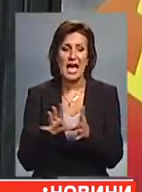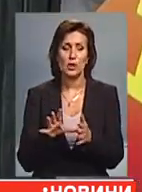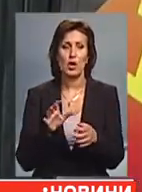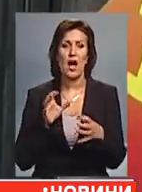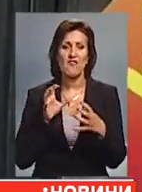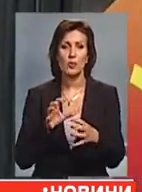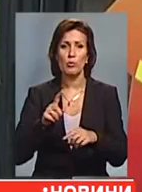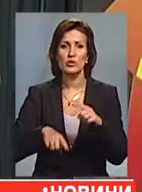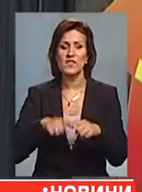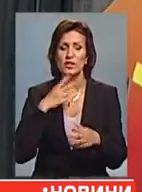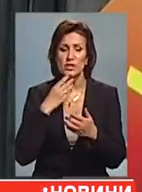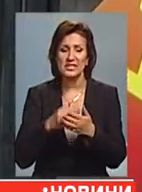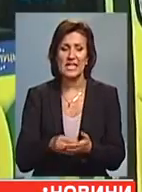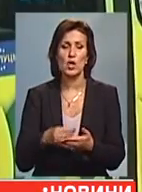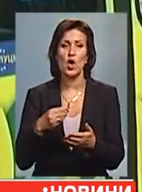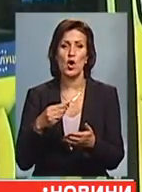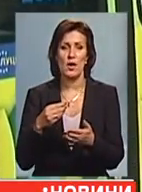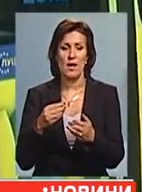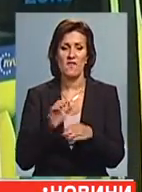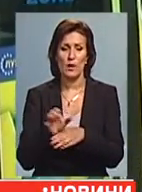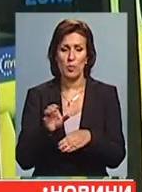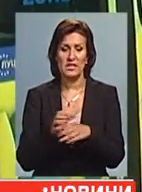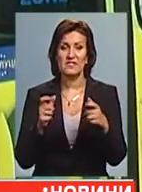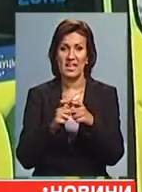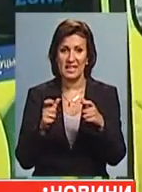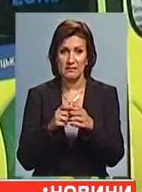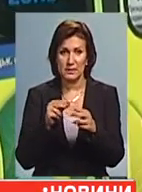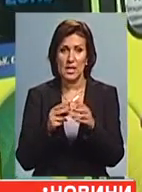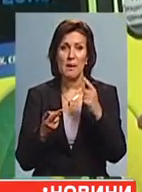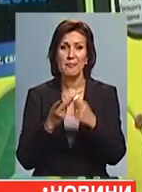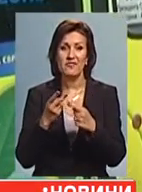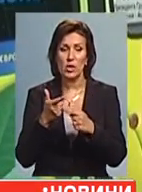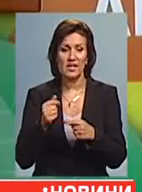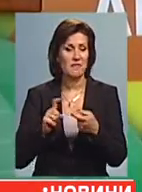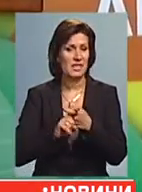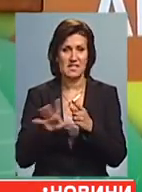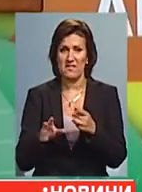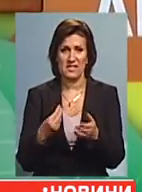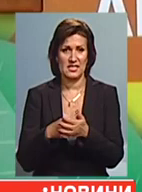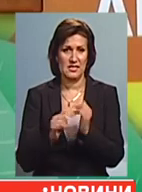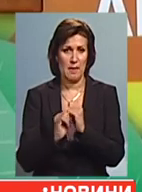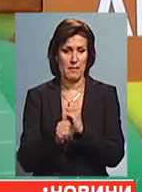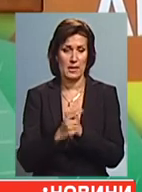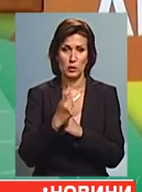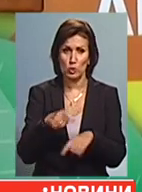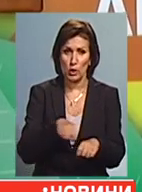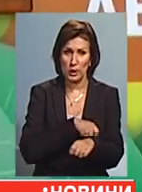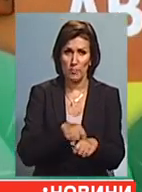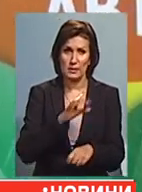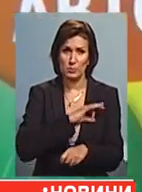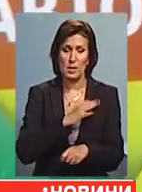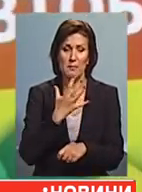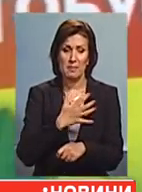вітчизняного виробництва. Квиток коштує лише 1,5 гривні, адже не залежить від цін на пальне. На 100 кілометрів машина